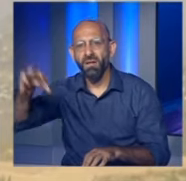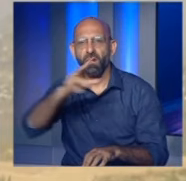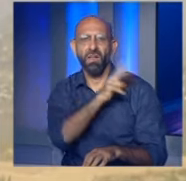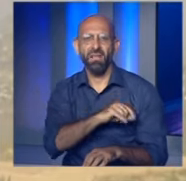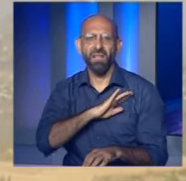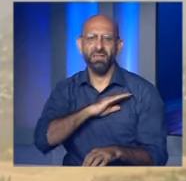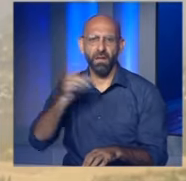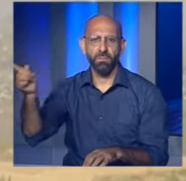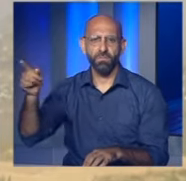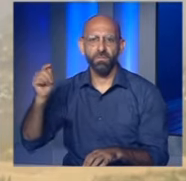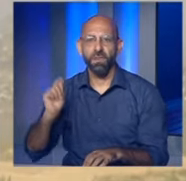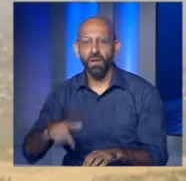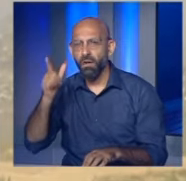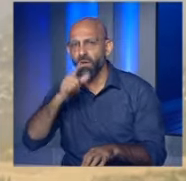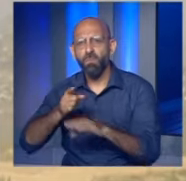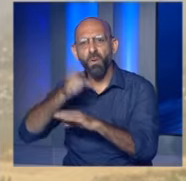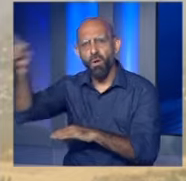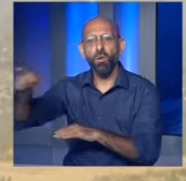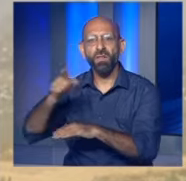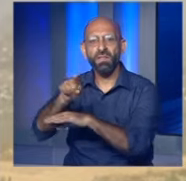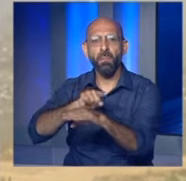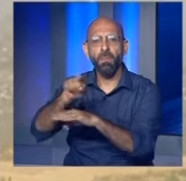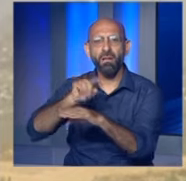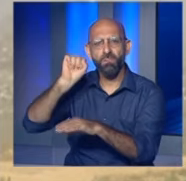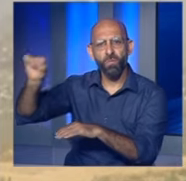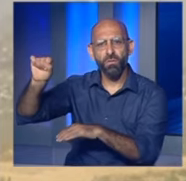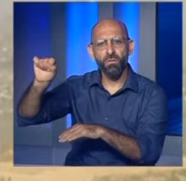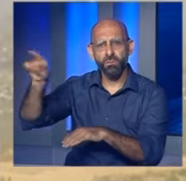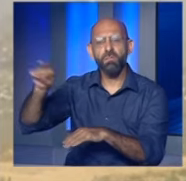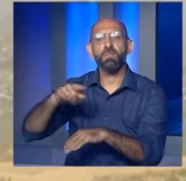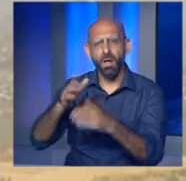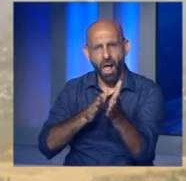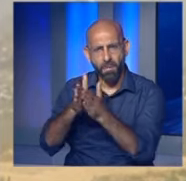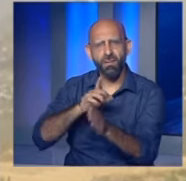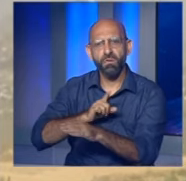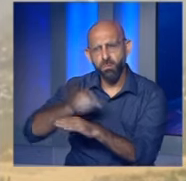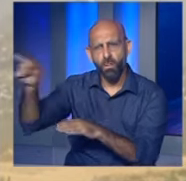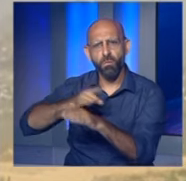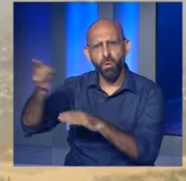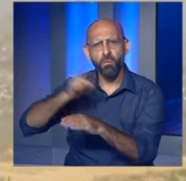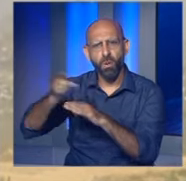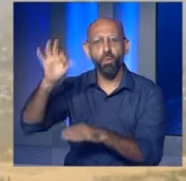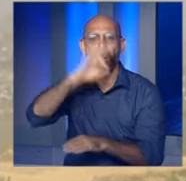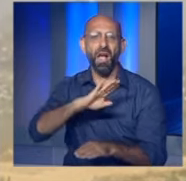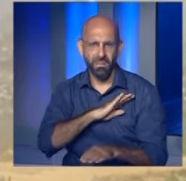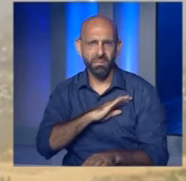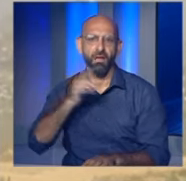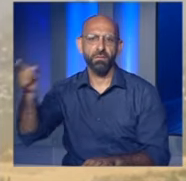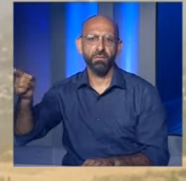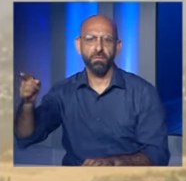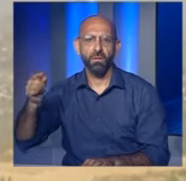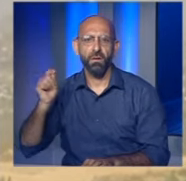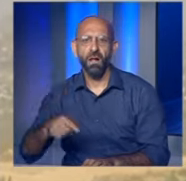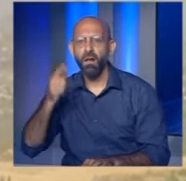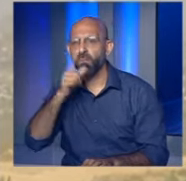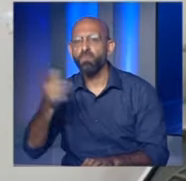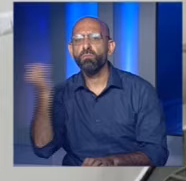جنوب حيت ل الهواء بمدينه غزه واكدت انها استهدفت دبابت ميركافا بقذائف الياسين 105 في حي الشجاعيه